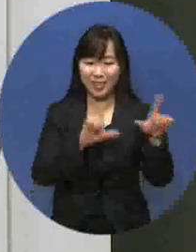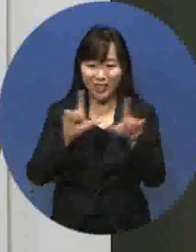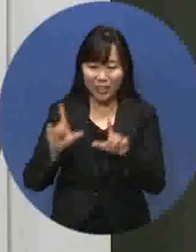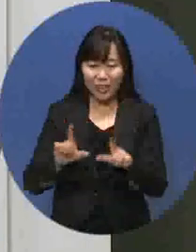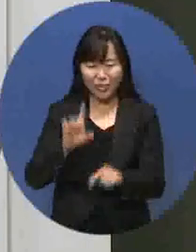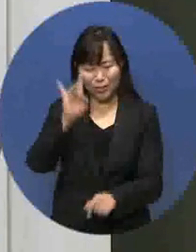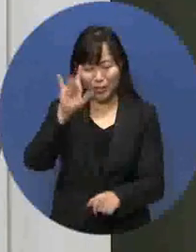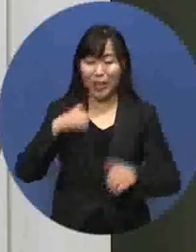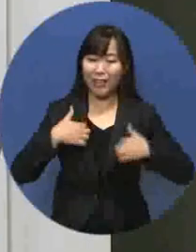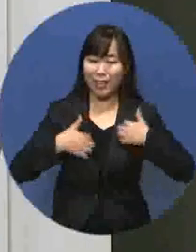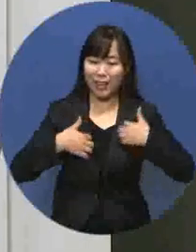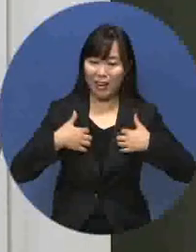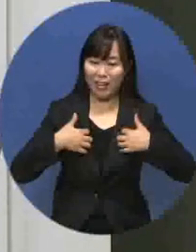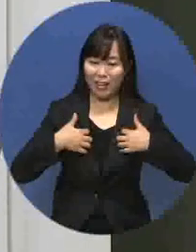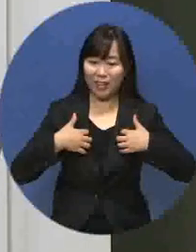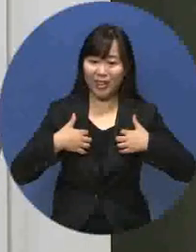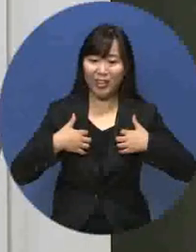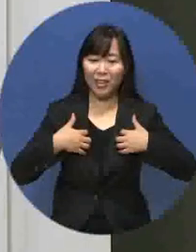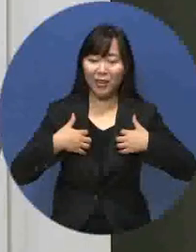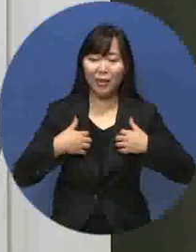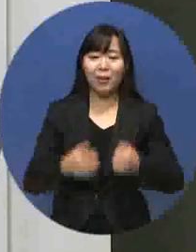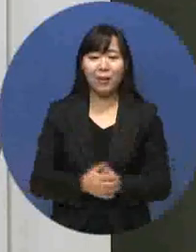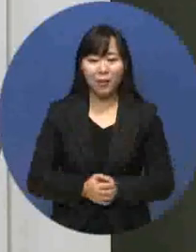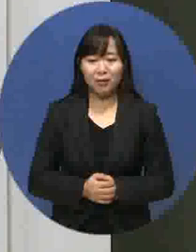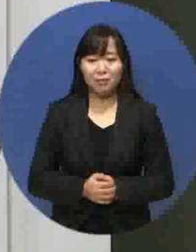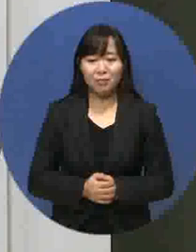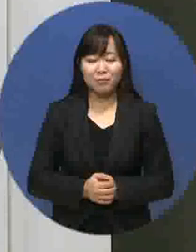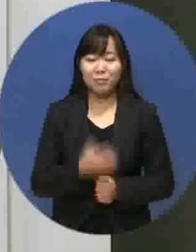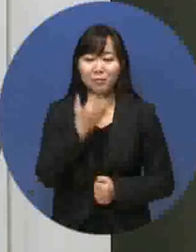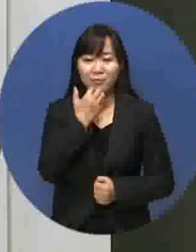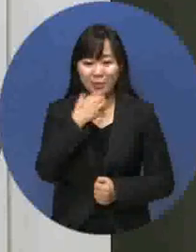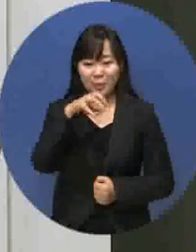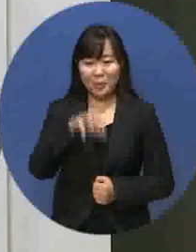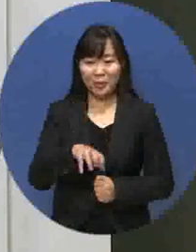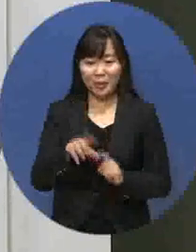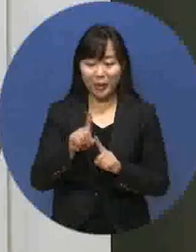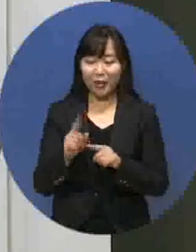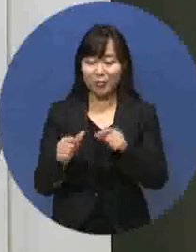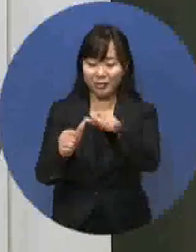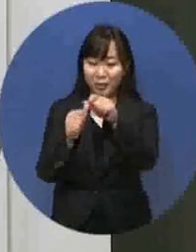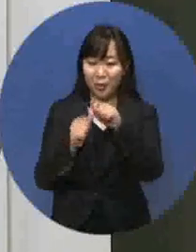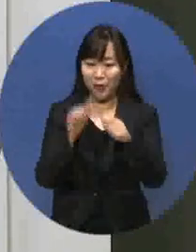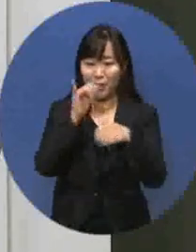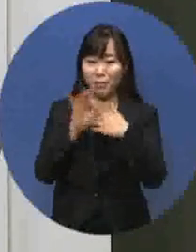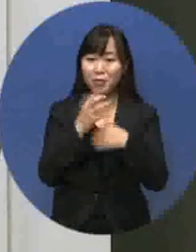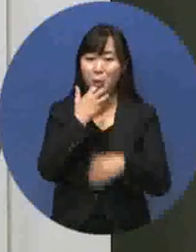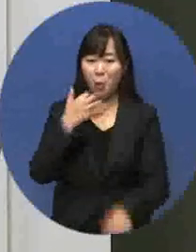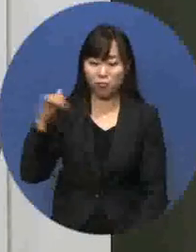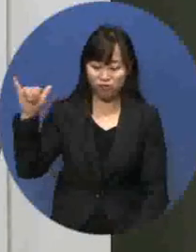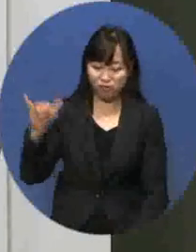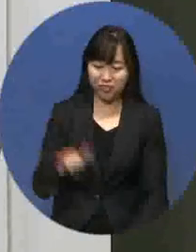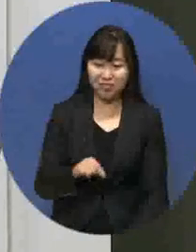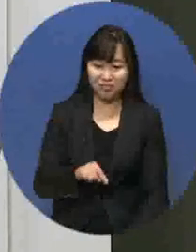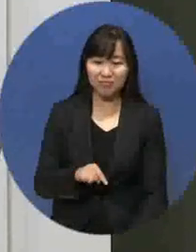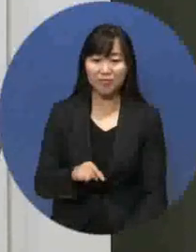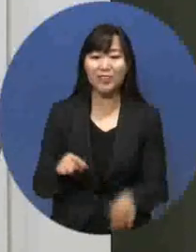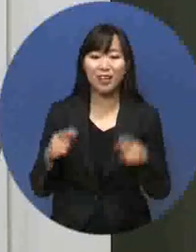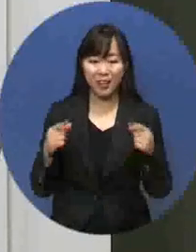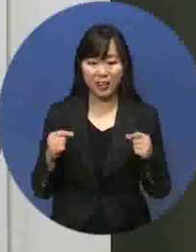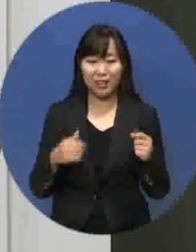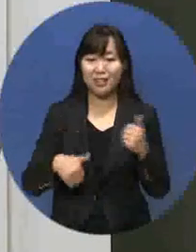것이 유일한 요새 낙이고 예. 서울에서 섭외가 오면 서울 올라오고 예, 예. 막